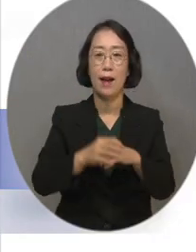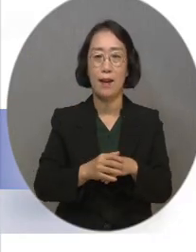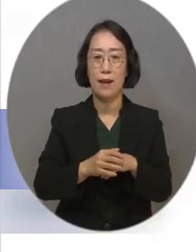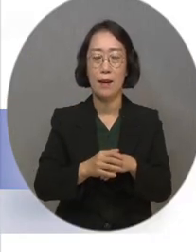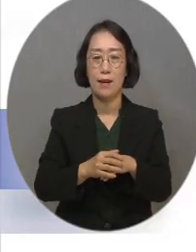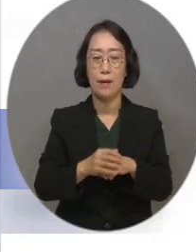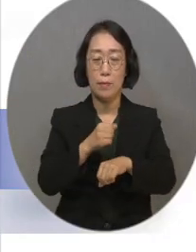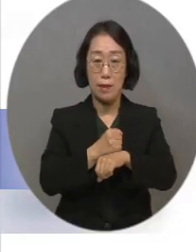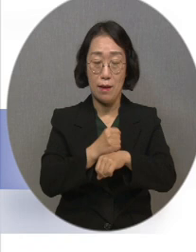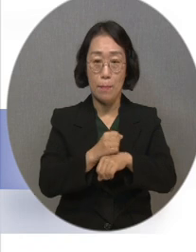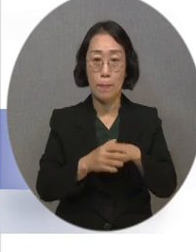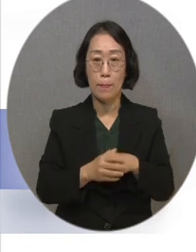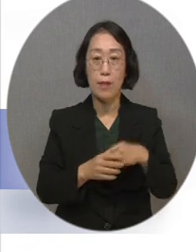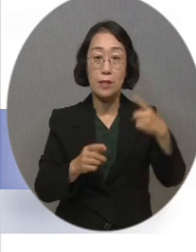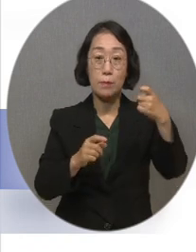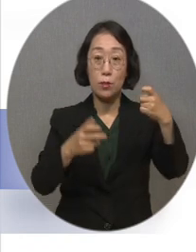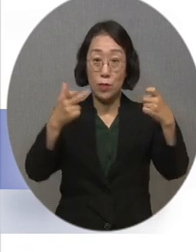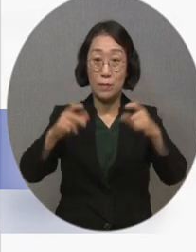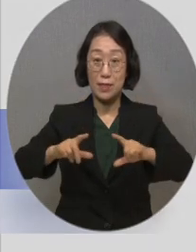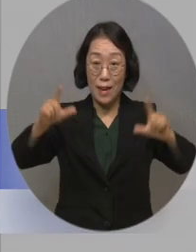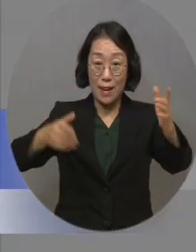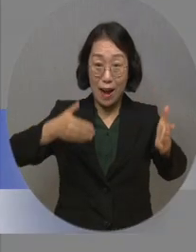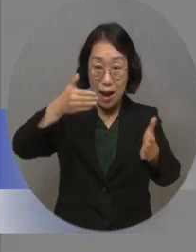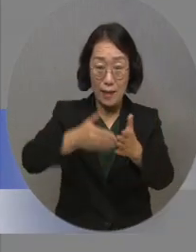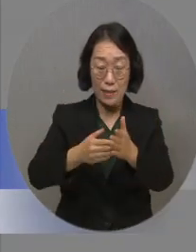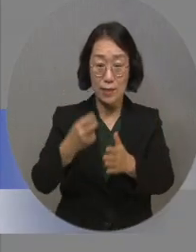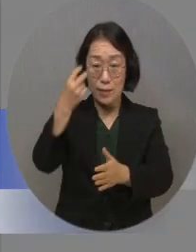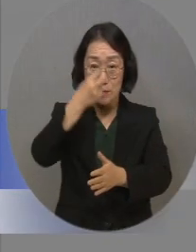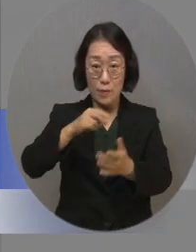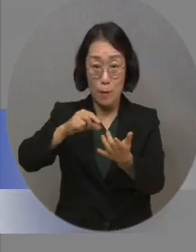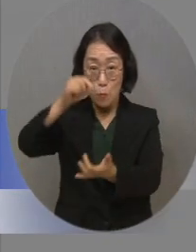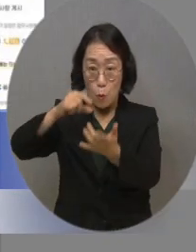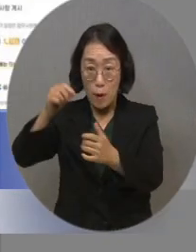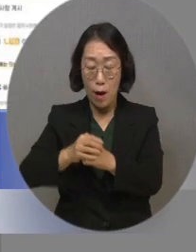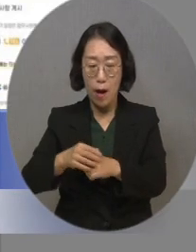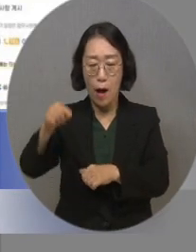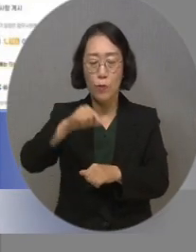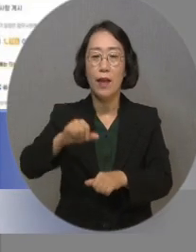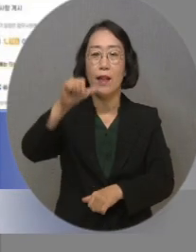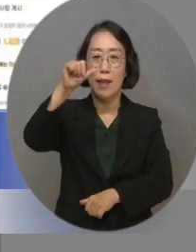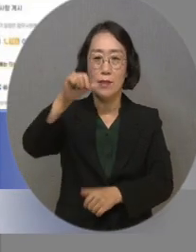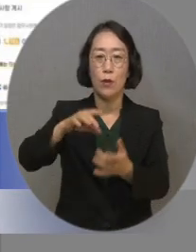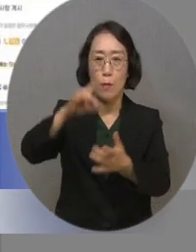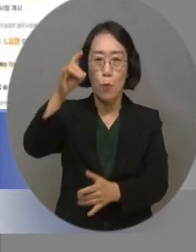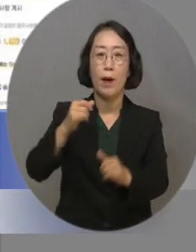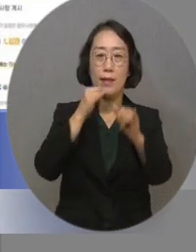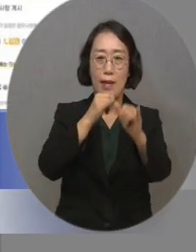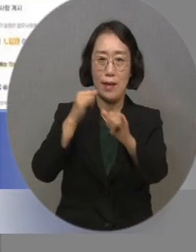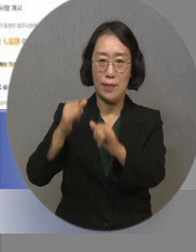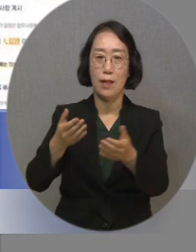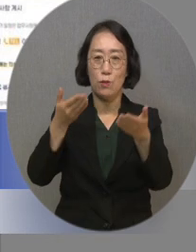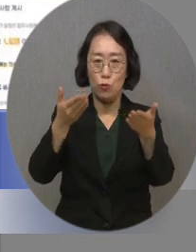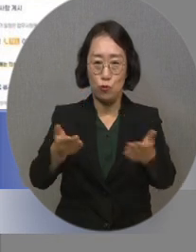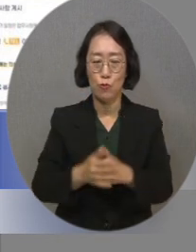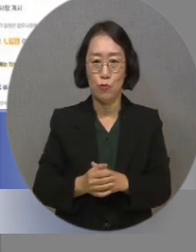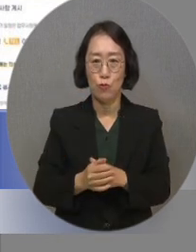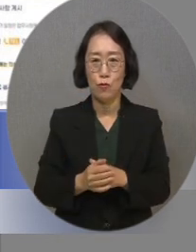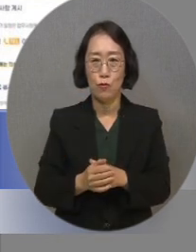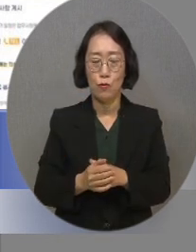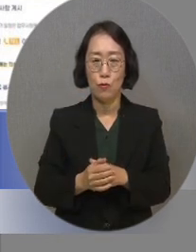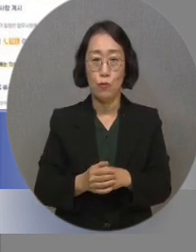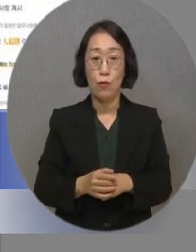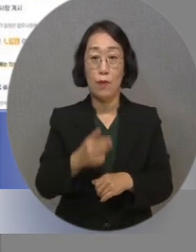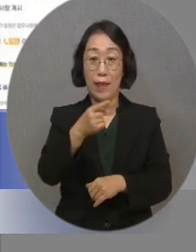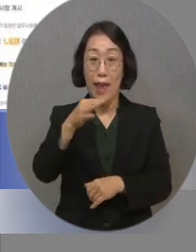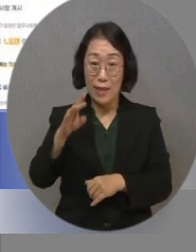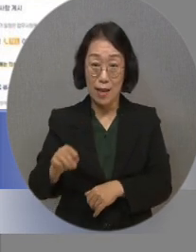11월 17일까지 ja 내부 심사를 통해 최종 다섯 개 서비스 프로그램을 선정합니다 시상은 대상과